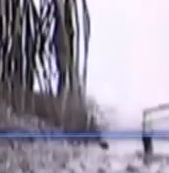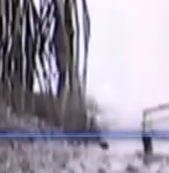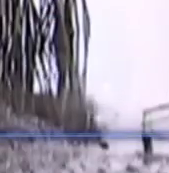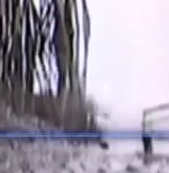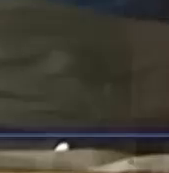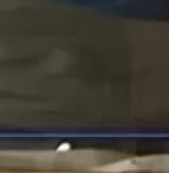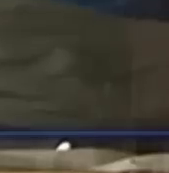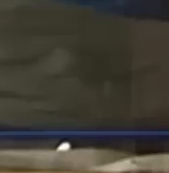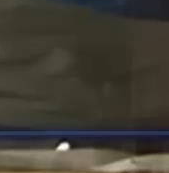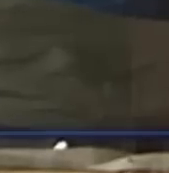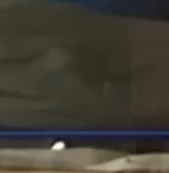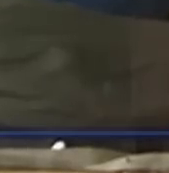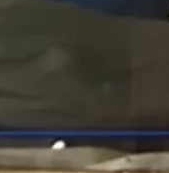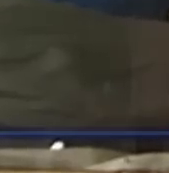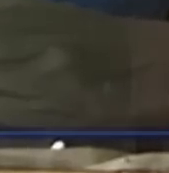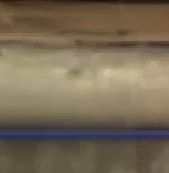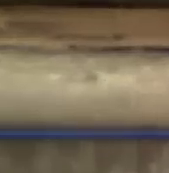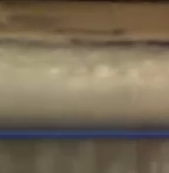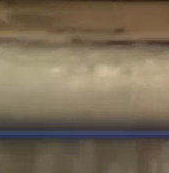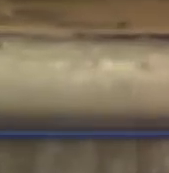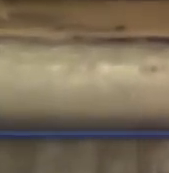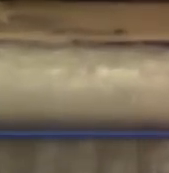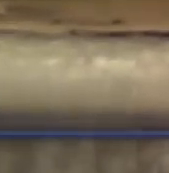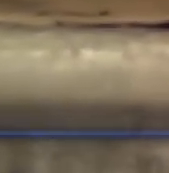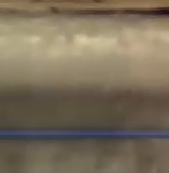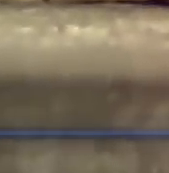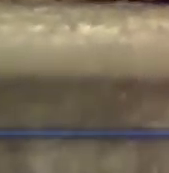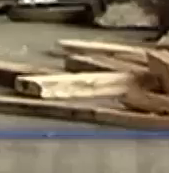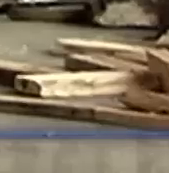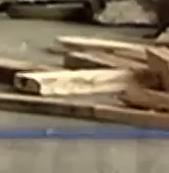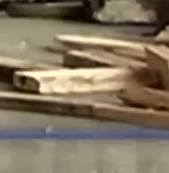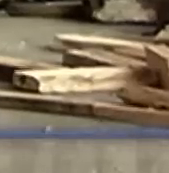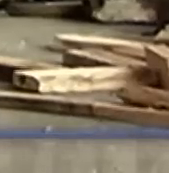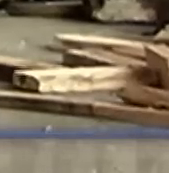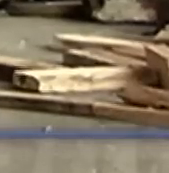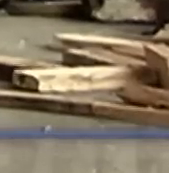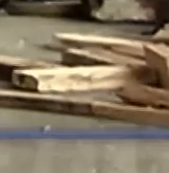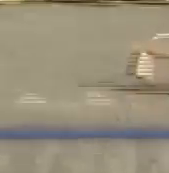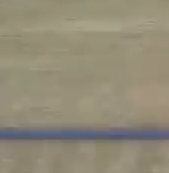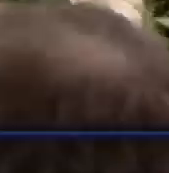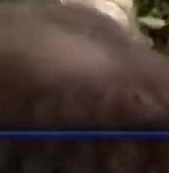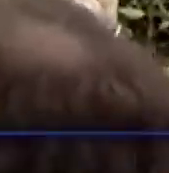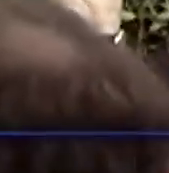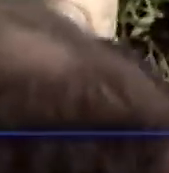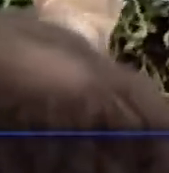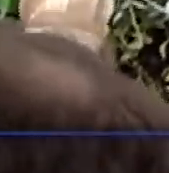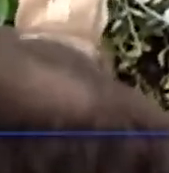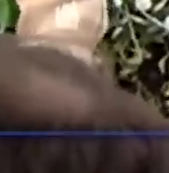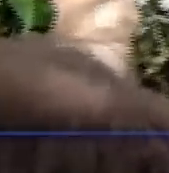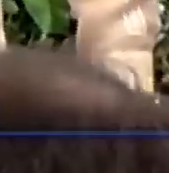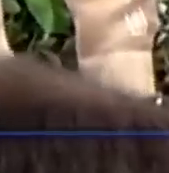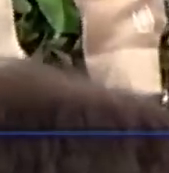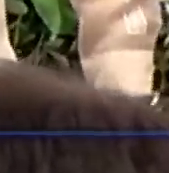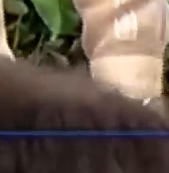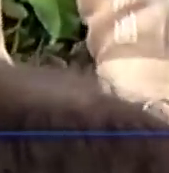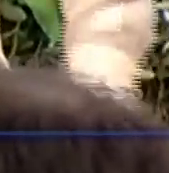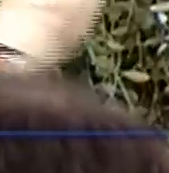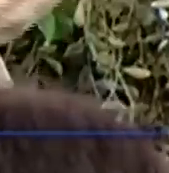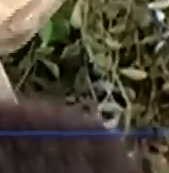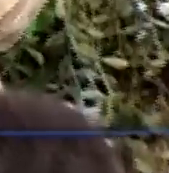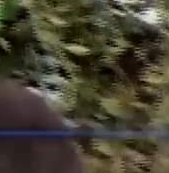Nationwide food stamp program para tugunan ang problema ng gutom at kahirapan sa bansa isinusulong ni Pangulong